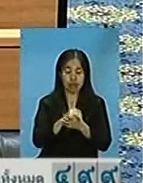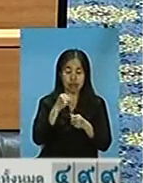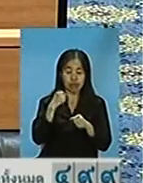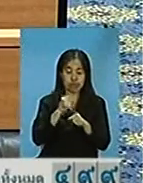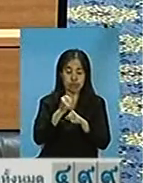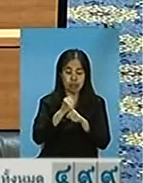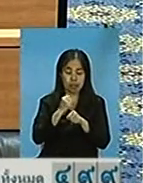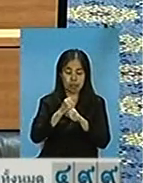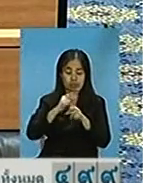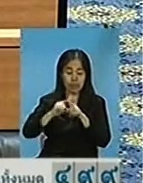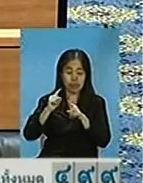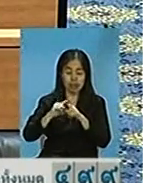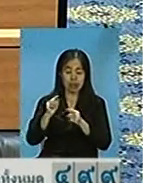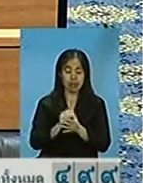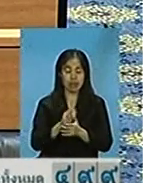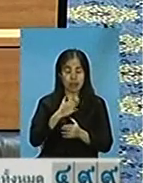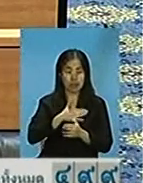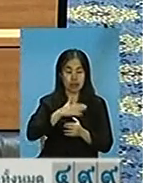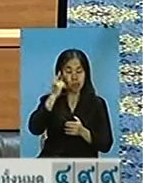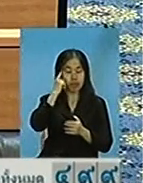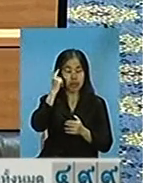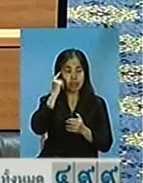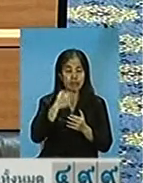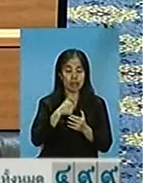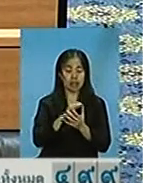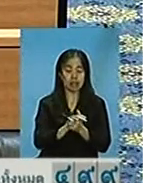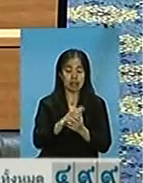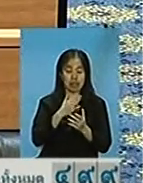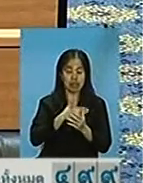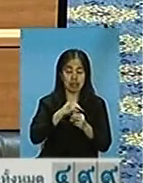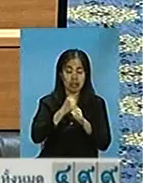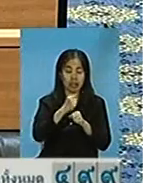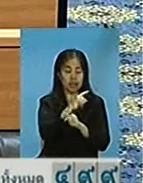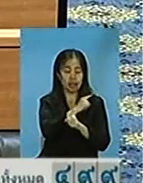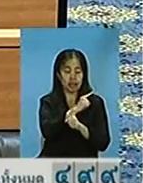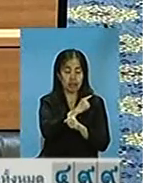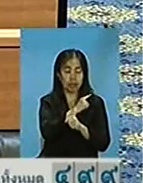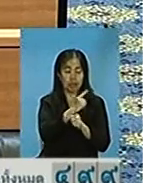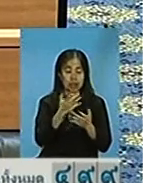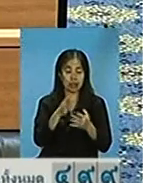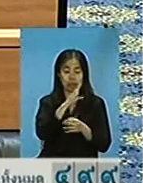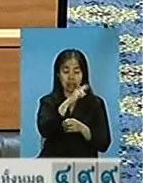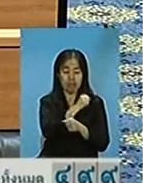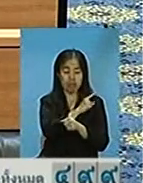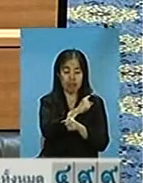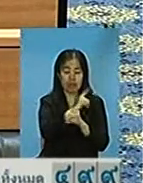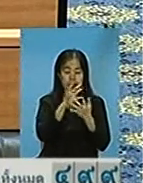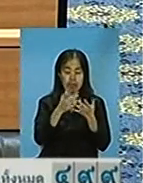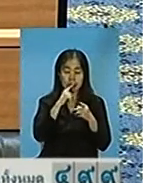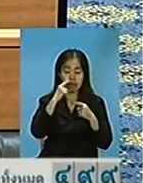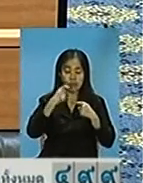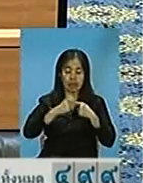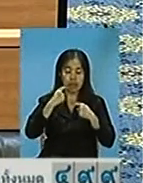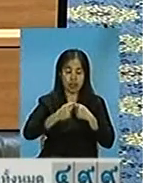ต่างๆเนี่ยนะครับผมว่ าก รอบของภาระหน้าที่ถ้าไม่พูด2ประเด็นนี้ประเด็นอื่นๆจะไปได้ยากท่านประธ